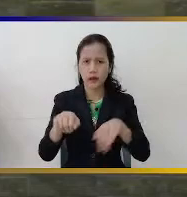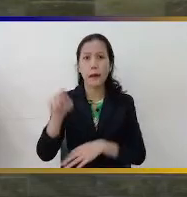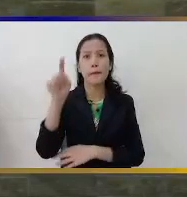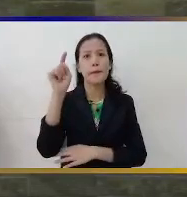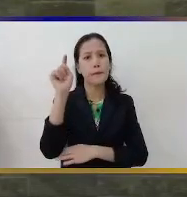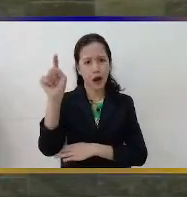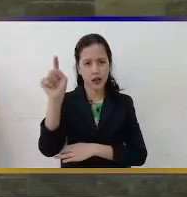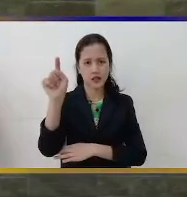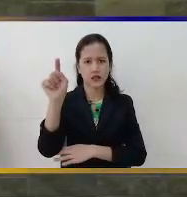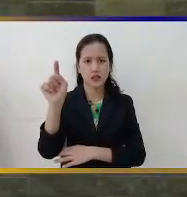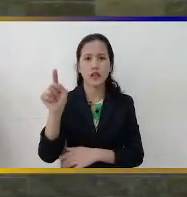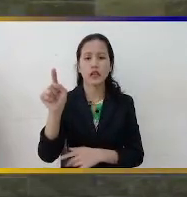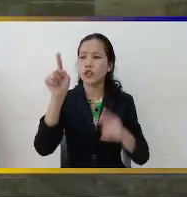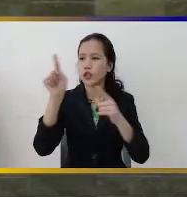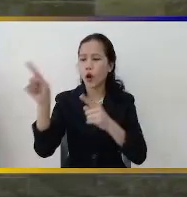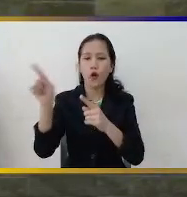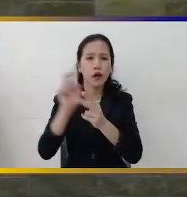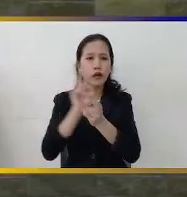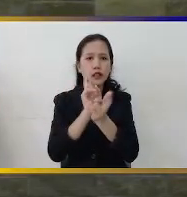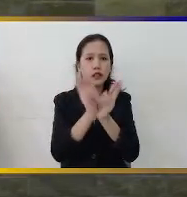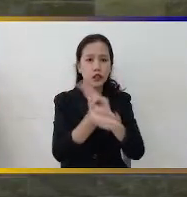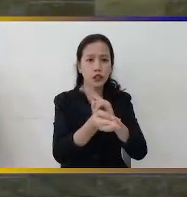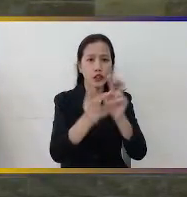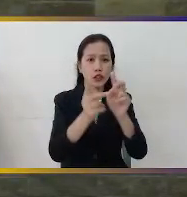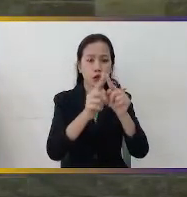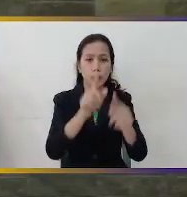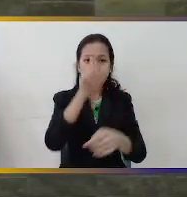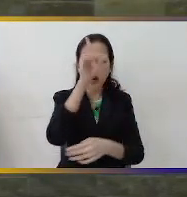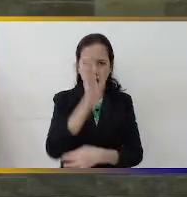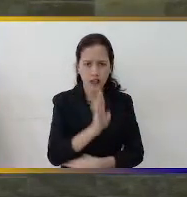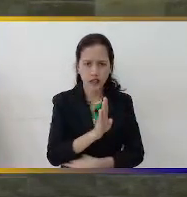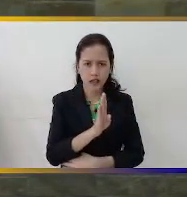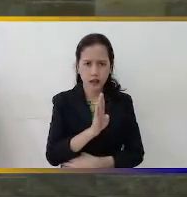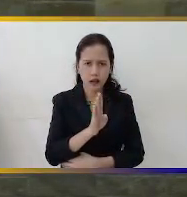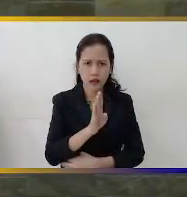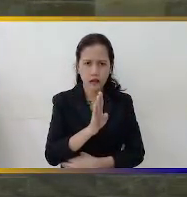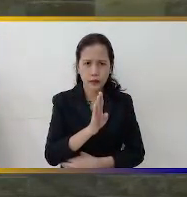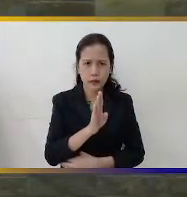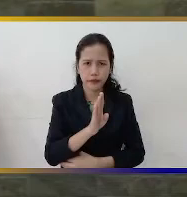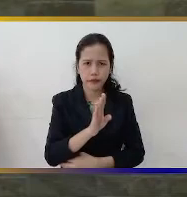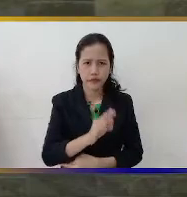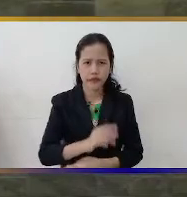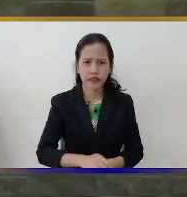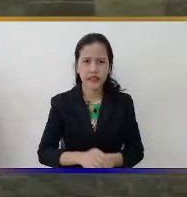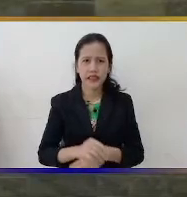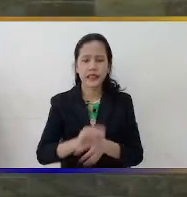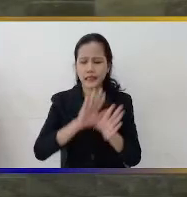Alright? Kailangan nyo mag-turn back dyan sa kasalanan na ginagawa nyo at kayo ay